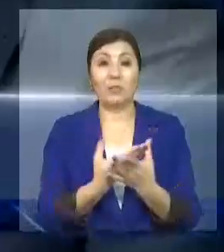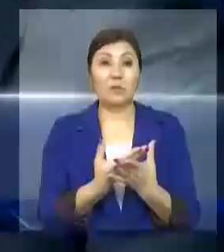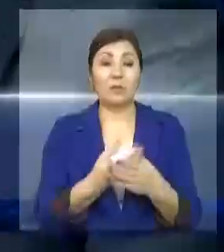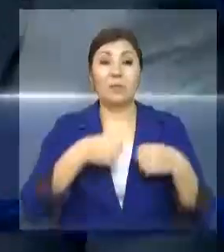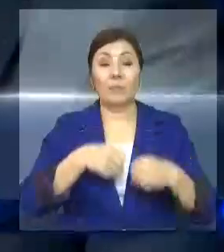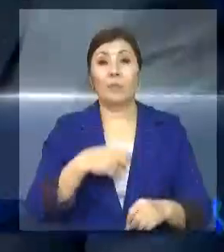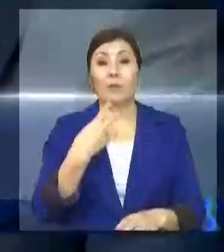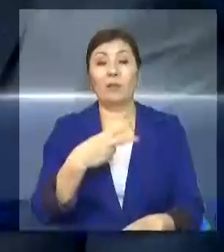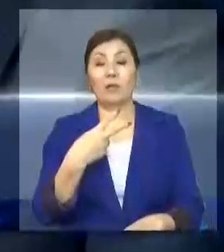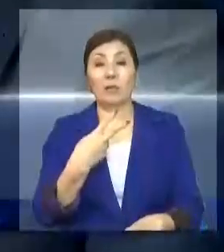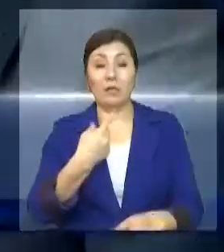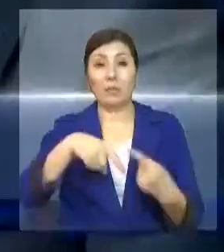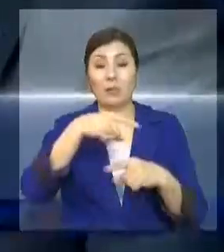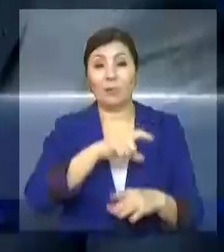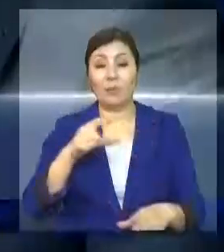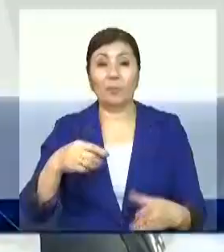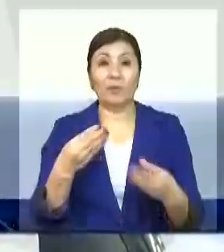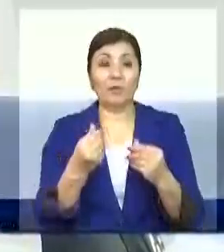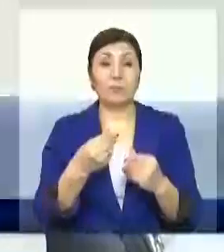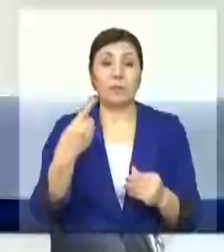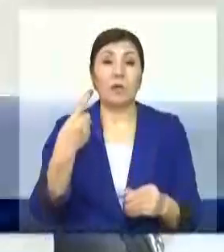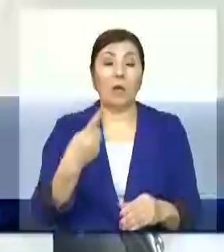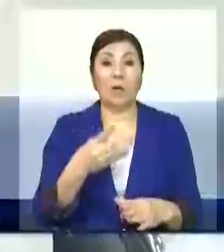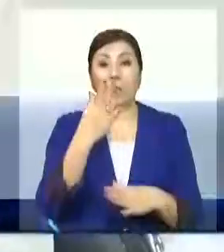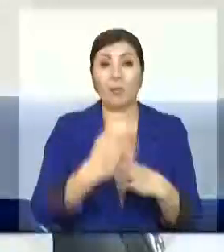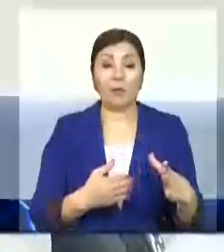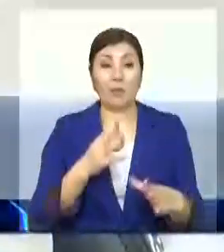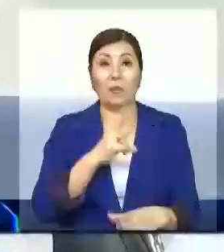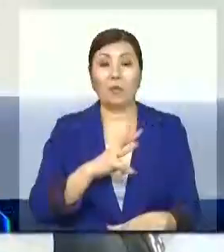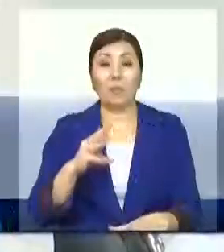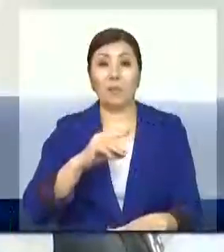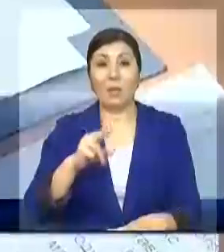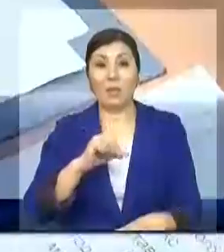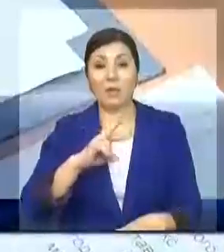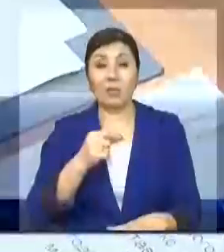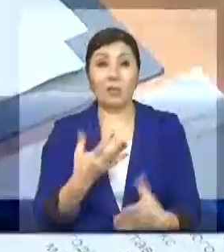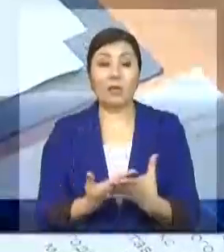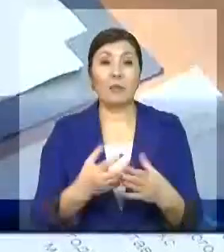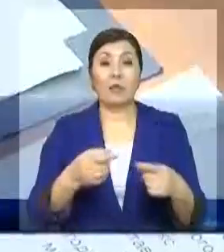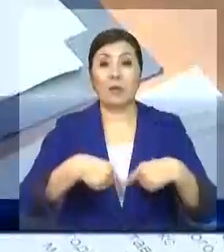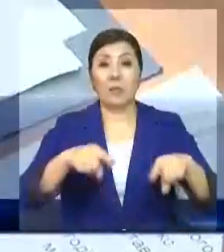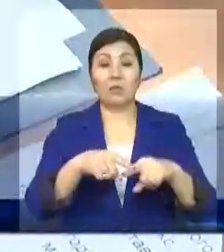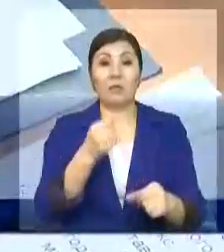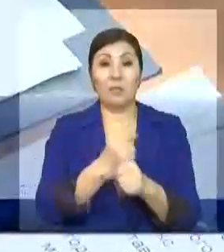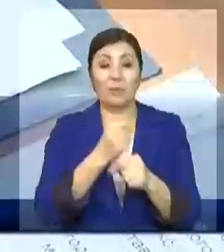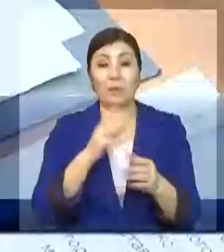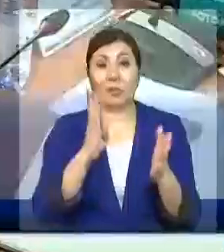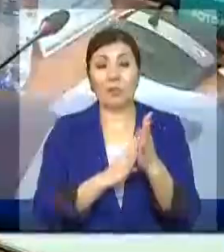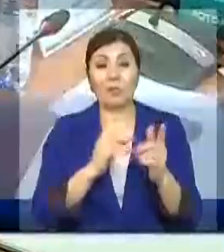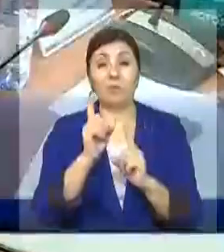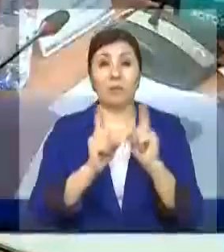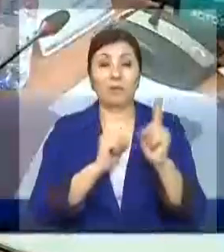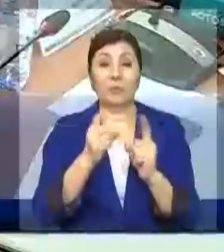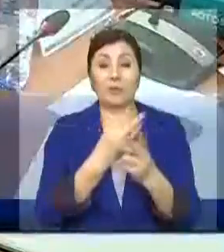права 20 предпринимателей на сумму 1,5 миллиарда тенге. Совет по защите прав предпринимателей провел 9 заседаний, на которых